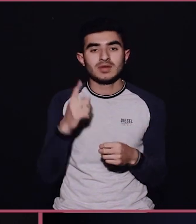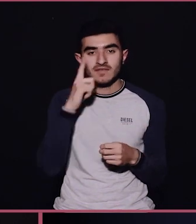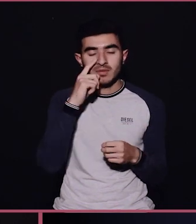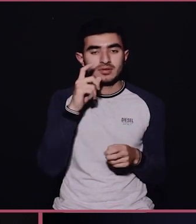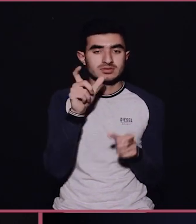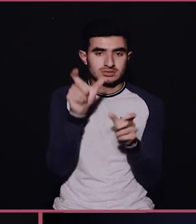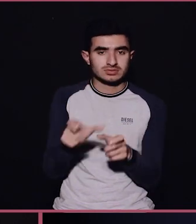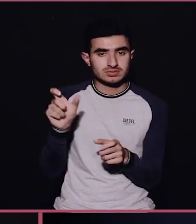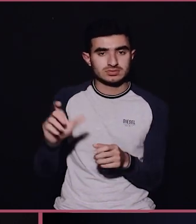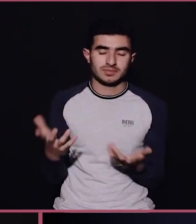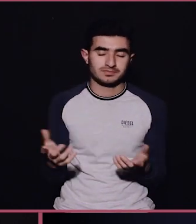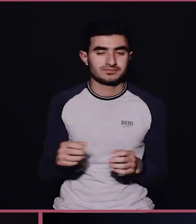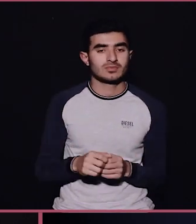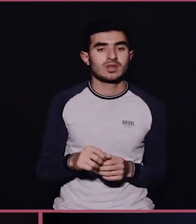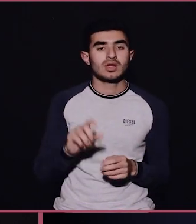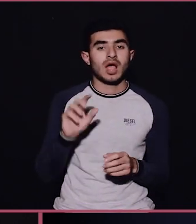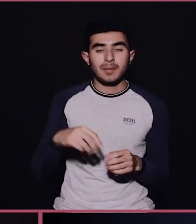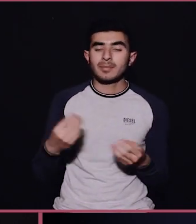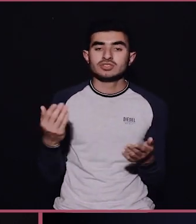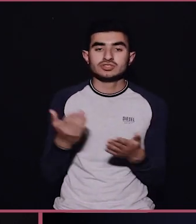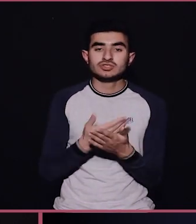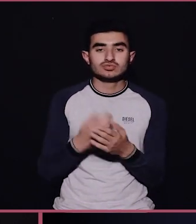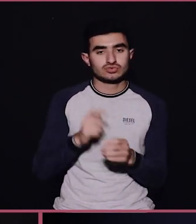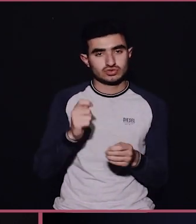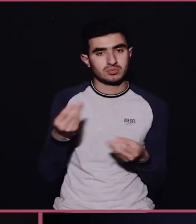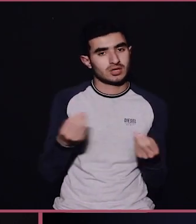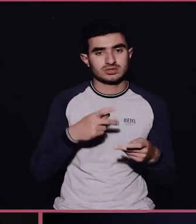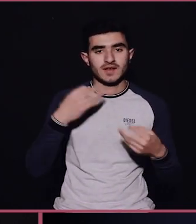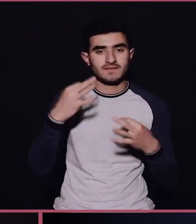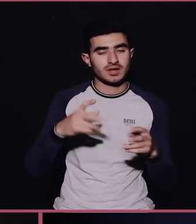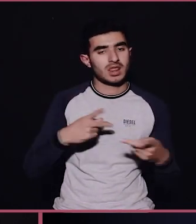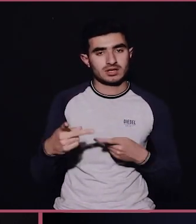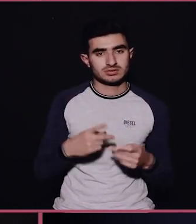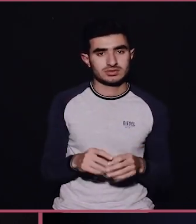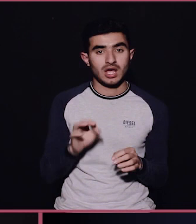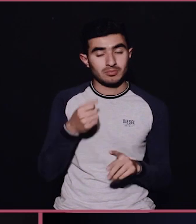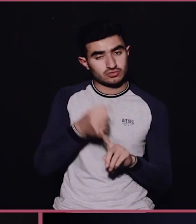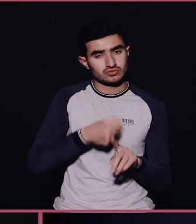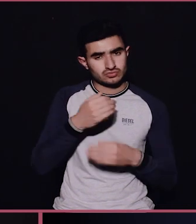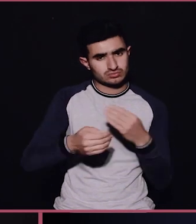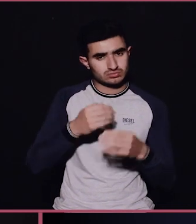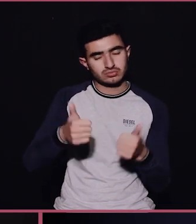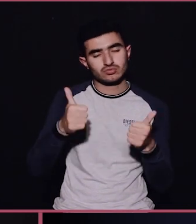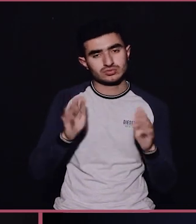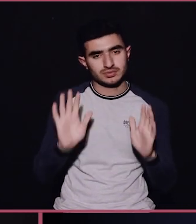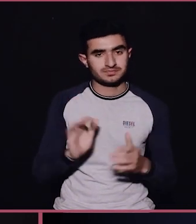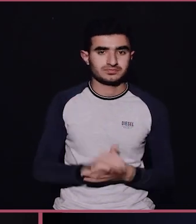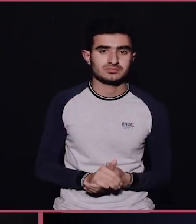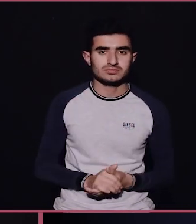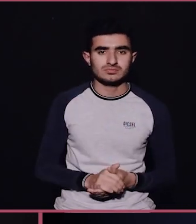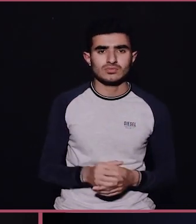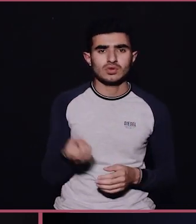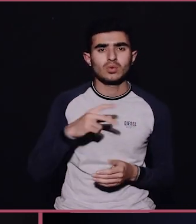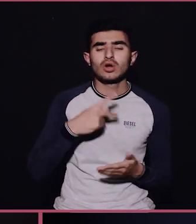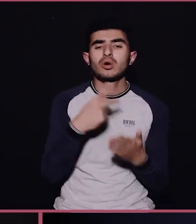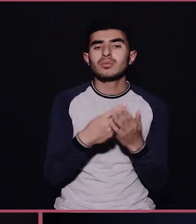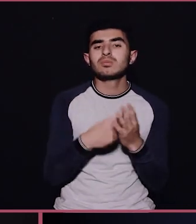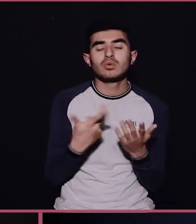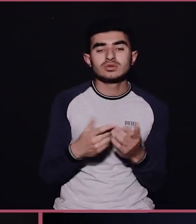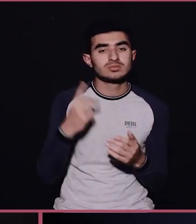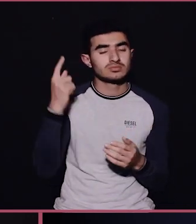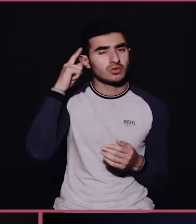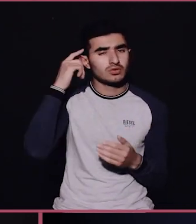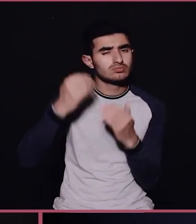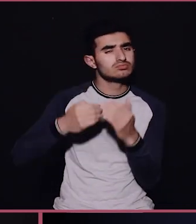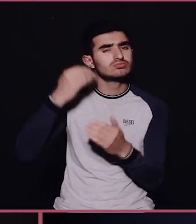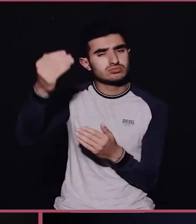پاکستان کے لیے بہت پریولنٹ مسئلہ ہے فیمیل امپلائمنٹ اپرچونیٹیز کا. تو فری لانسنگ کے اندر فیمیل پاپولیشن جو ہے فری لانسرس کی وہ بہت زیادہ ہے.